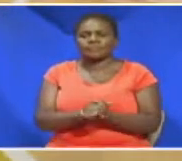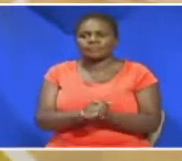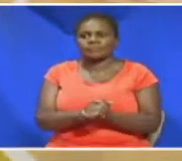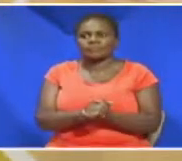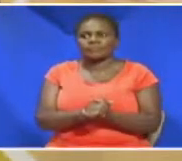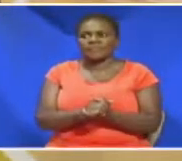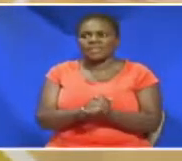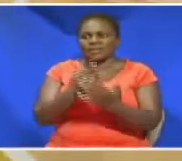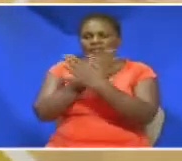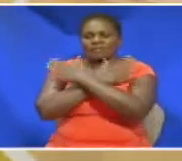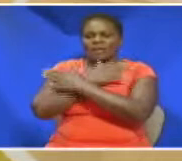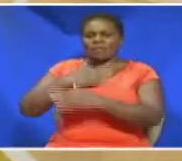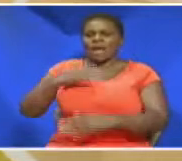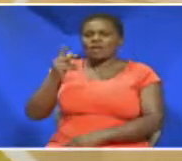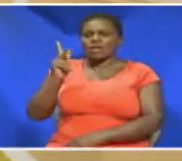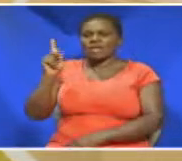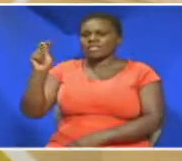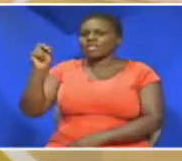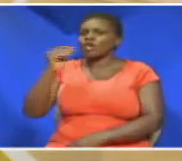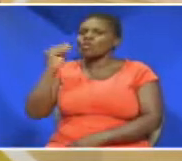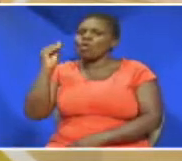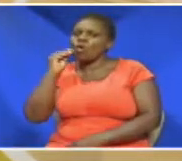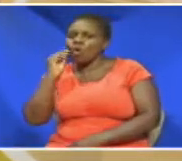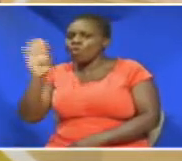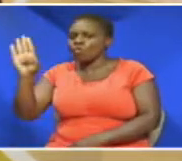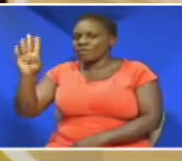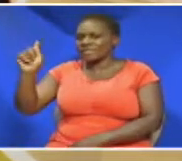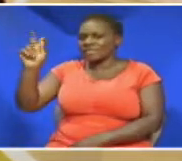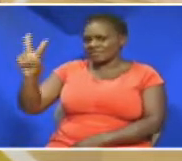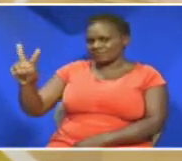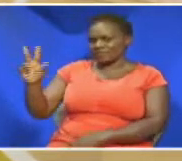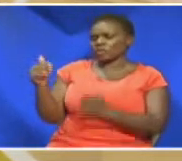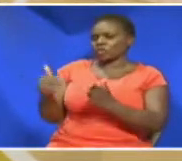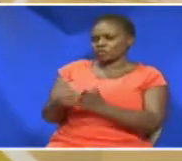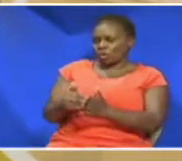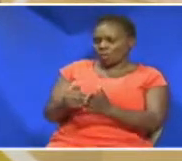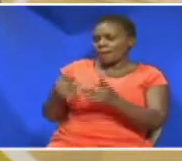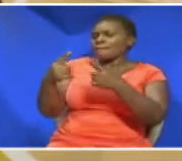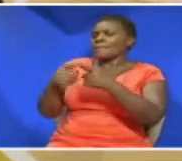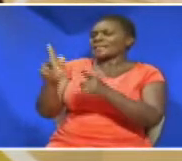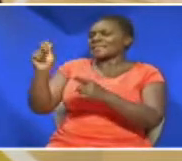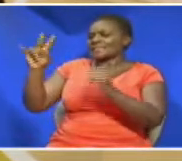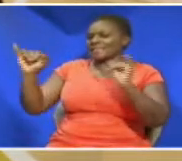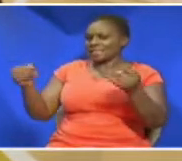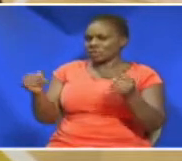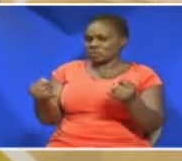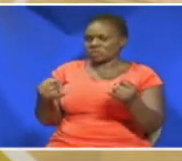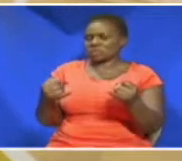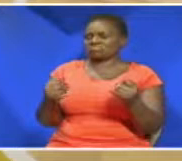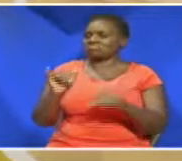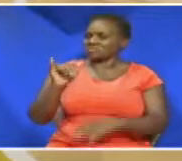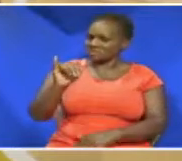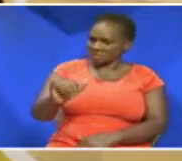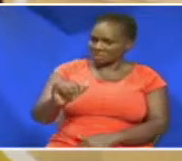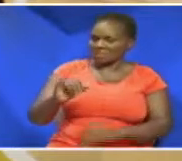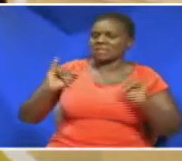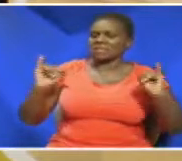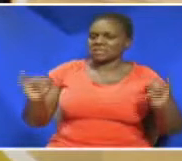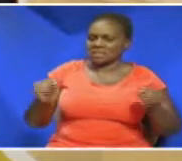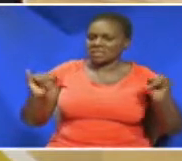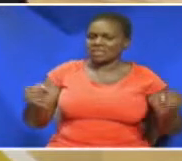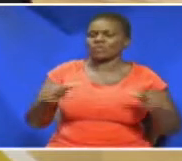Rafi angule wa K10 Home na Burudani TV Tutakomea hapo kwa leo na usiku mtulivu Lakini K10 News tulia hapo Tundele kukupata ya